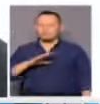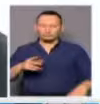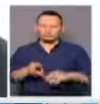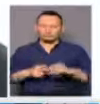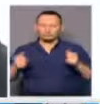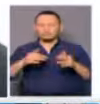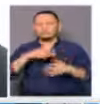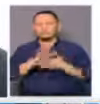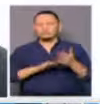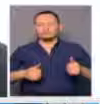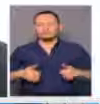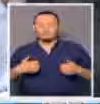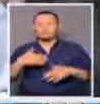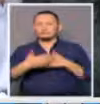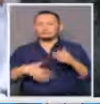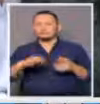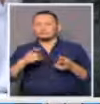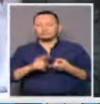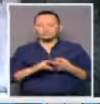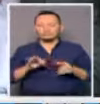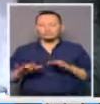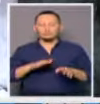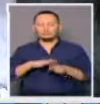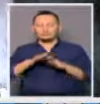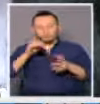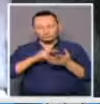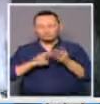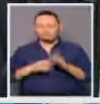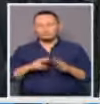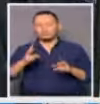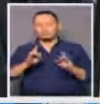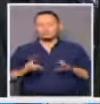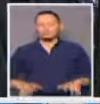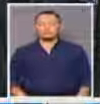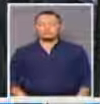дальнейшего развития работы общественного объединения и реализации задач послания главы государства.